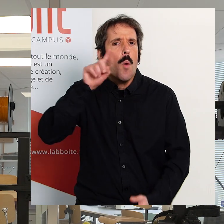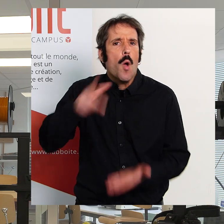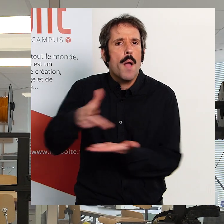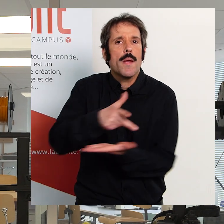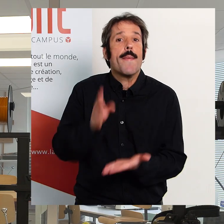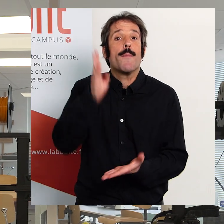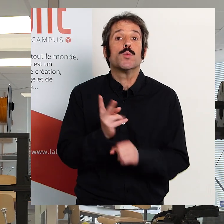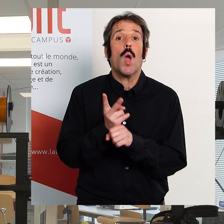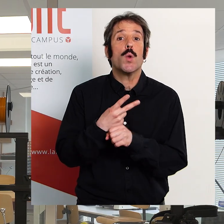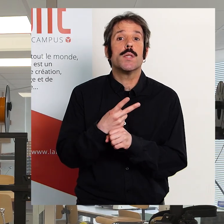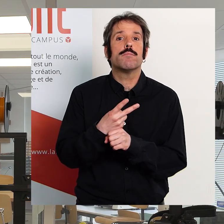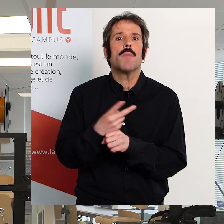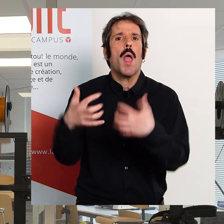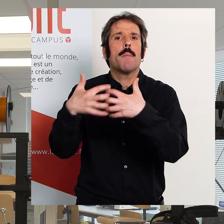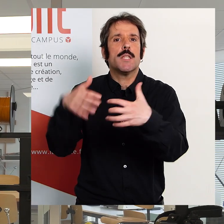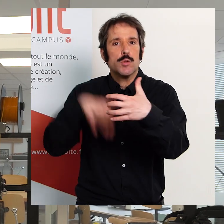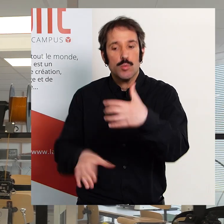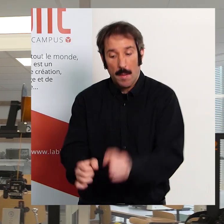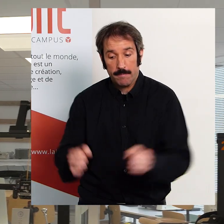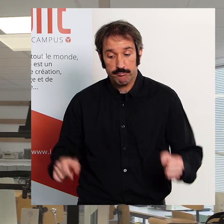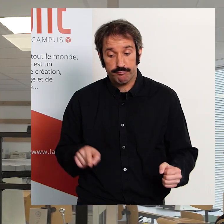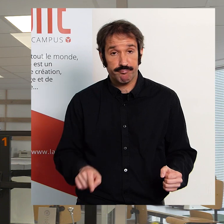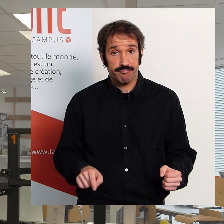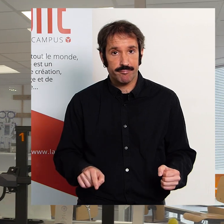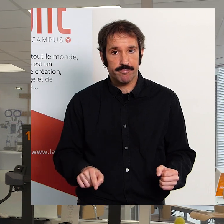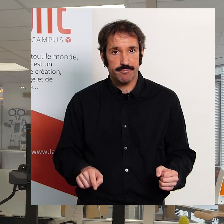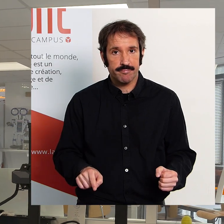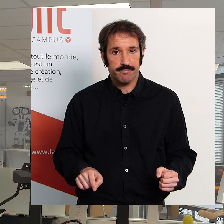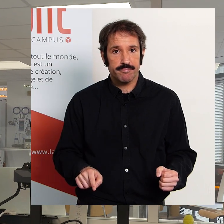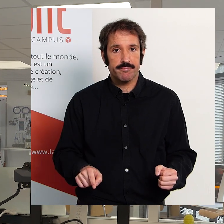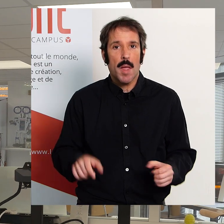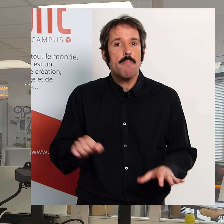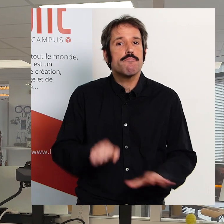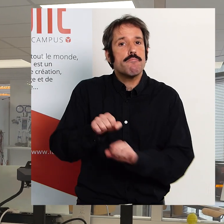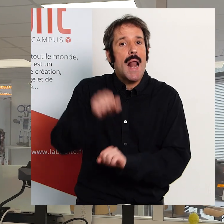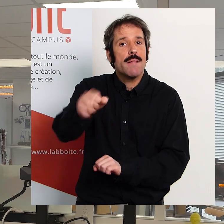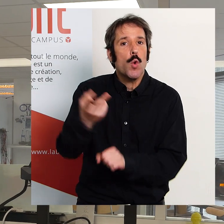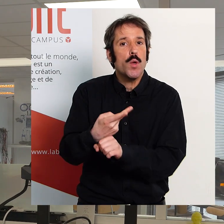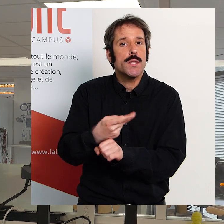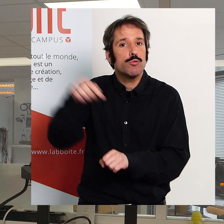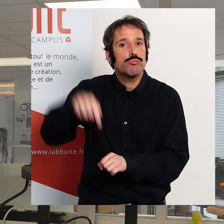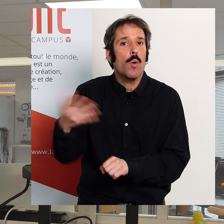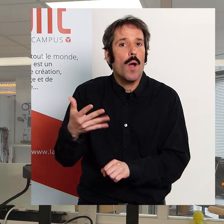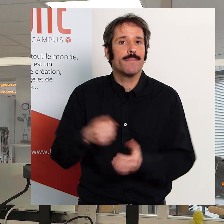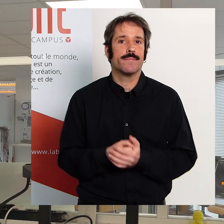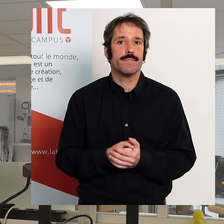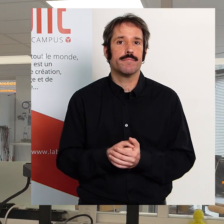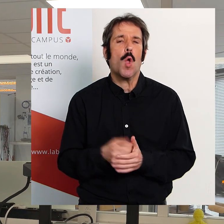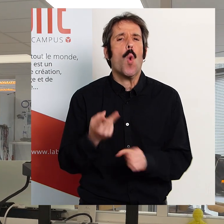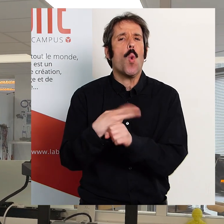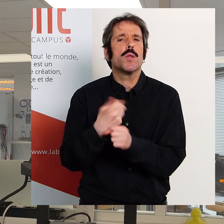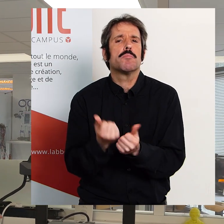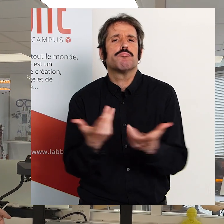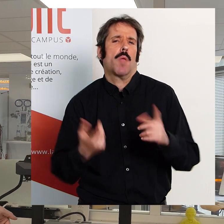Alors pour imprimer, vous allez avoir aussi besoin d'outils. Dans le meuble sous l'imprimante, il y a cette petite mallette d'outils et dedans